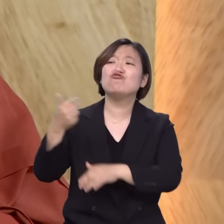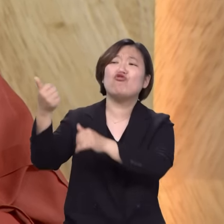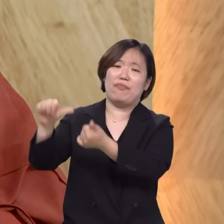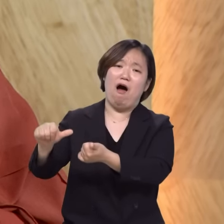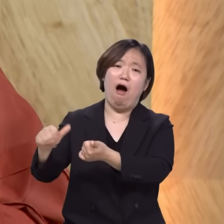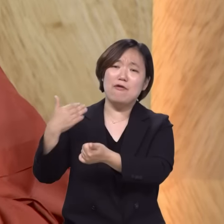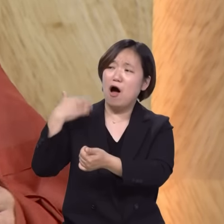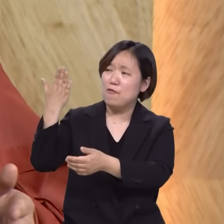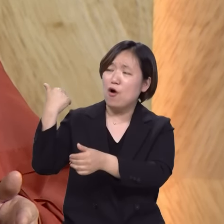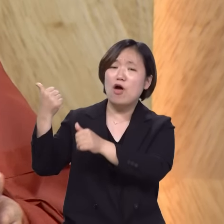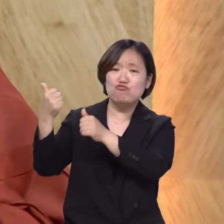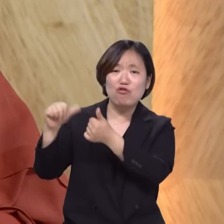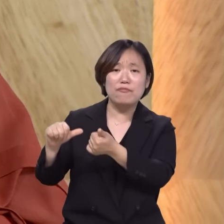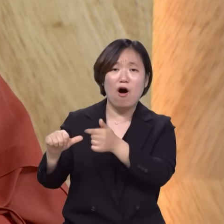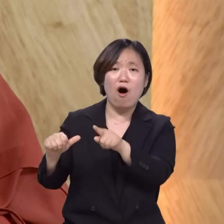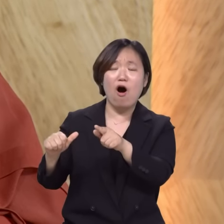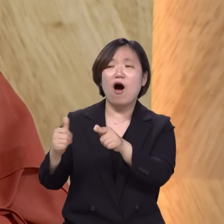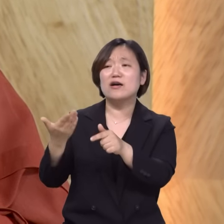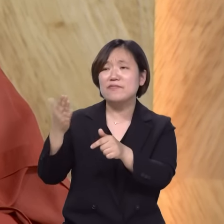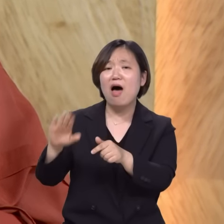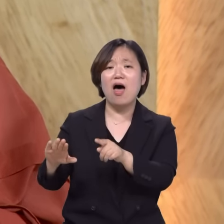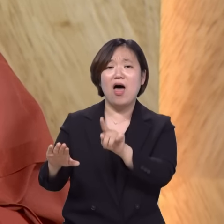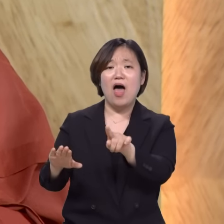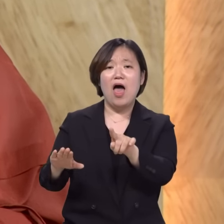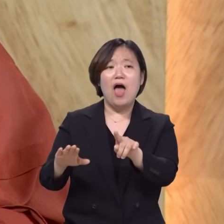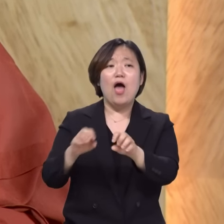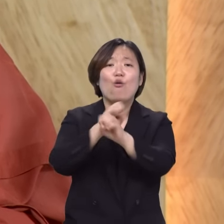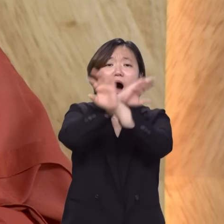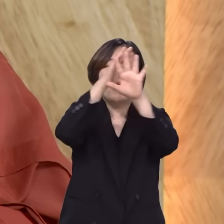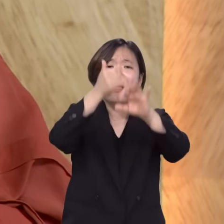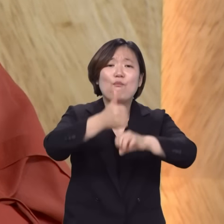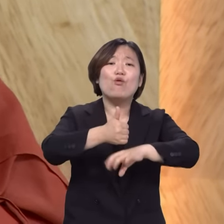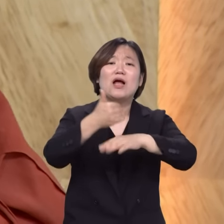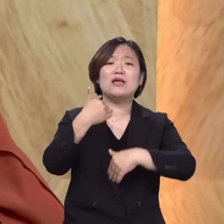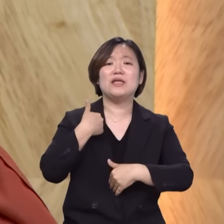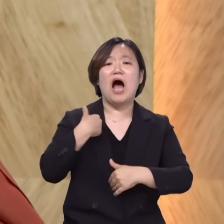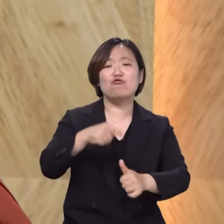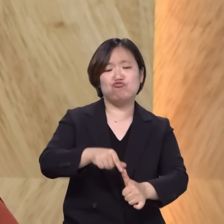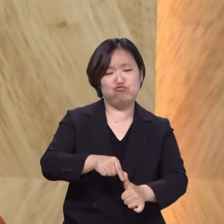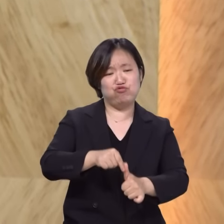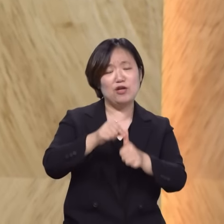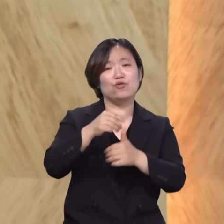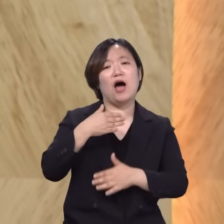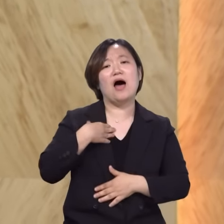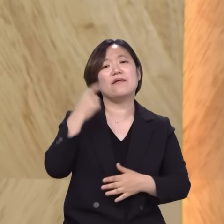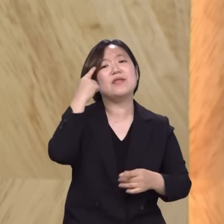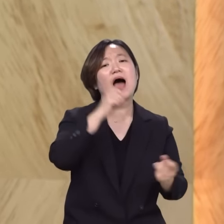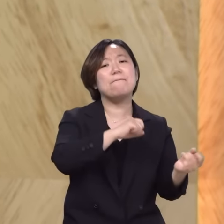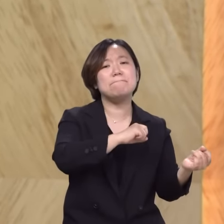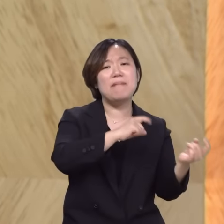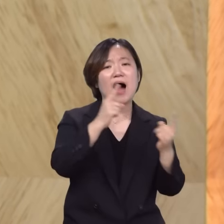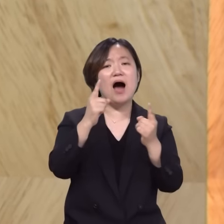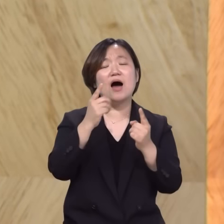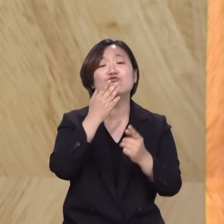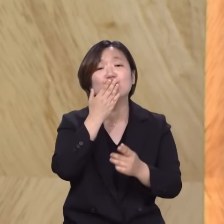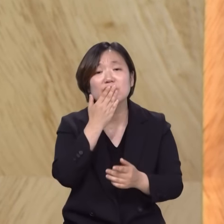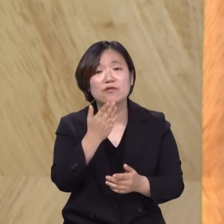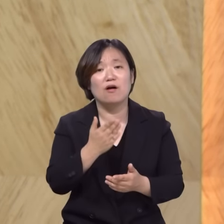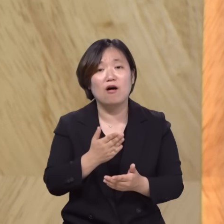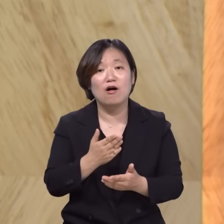목숨이었다 관세 보살님의 가피 덕분에 다시 내가 이와 같이 일어날